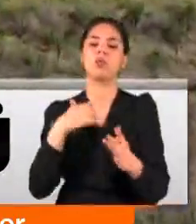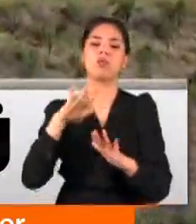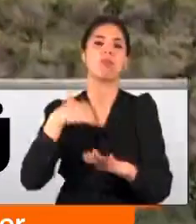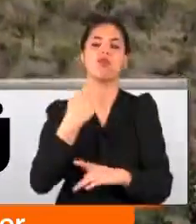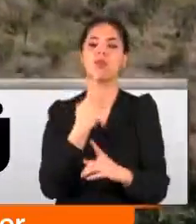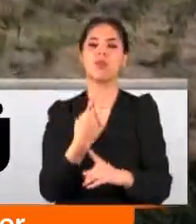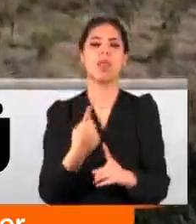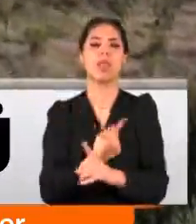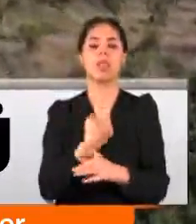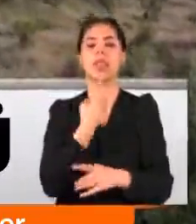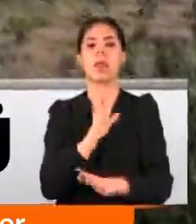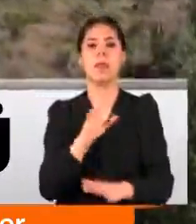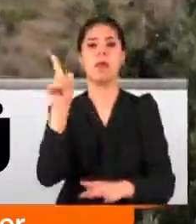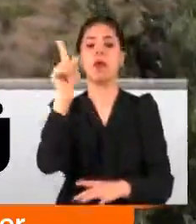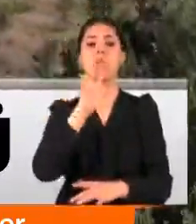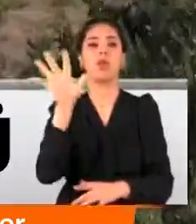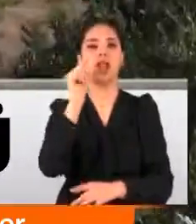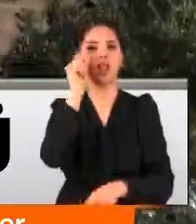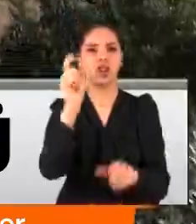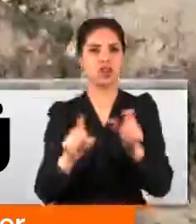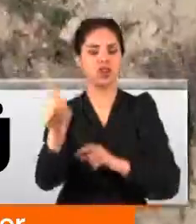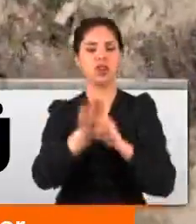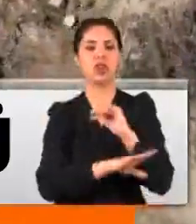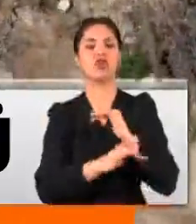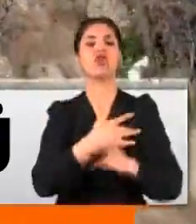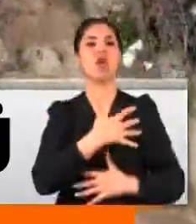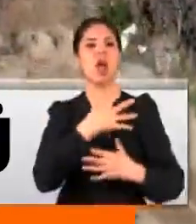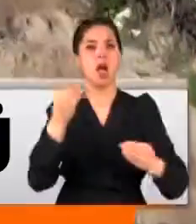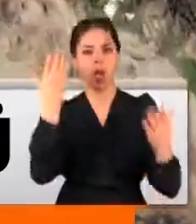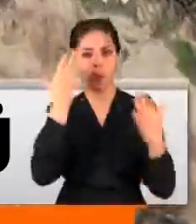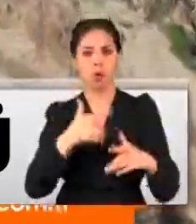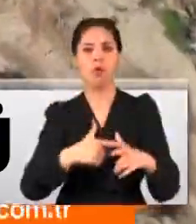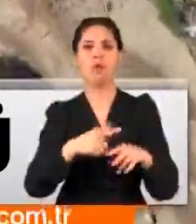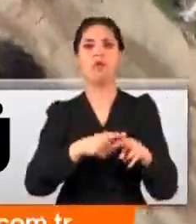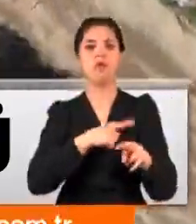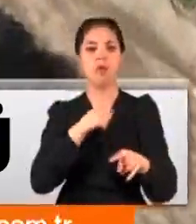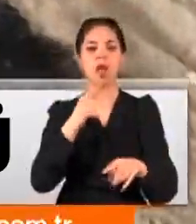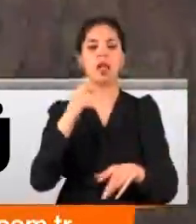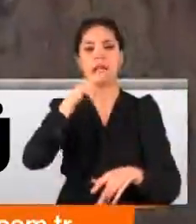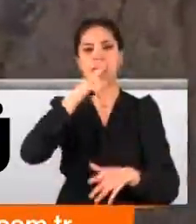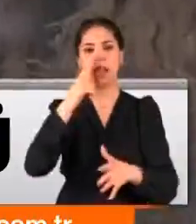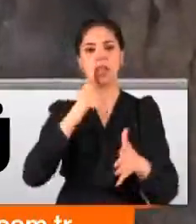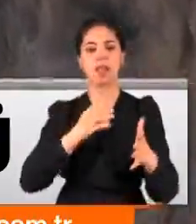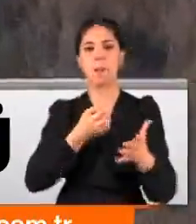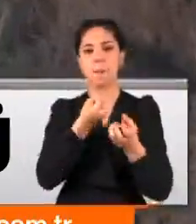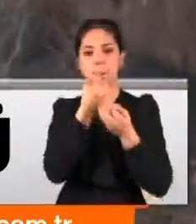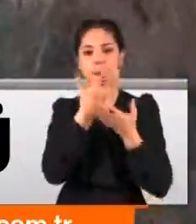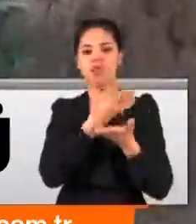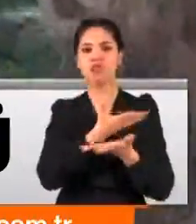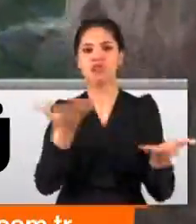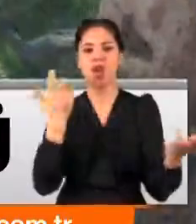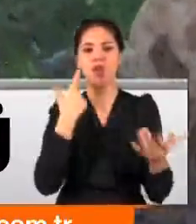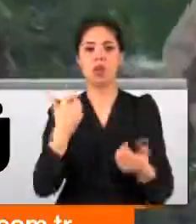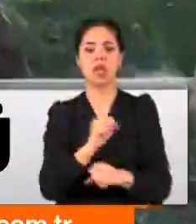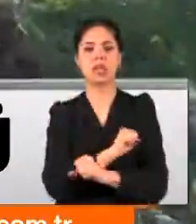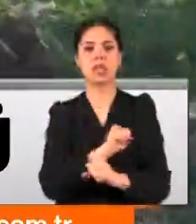150 kişinin yaşadığı Çubuklu köyünde can kaybı yok. Ama fay geçtiği bu zeytin bahçesini vurdu ve derinliği metreleri